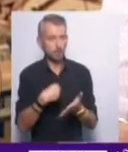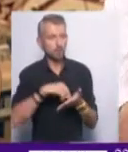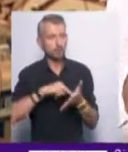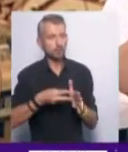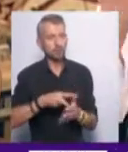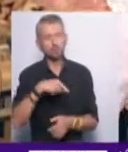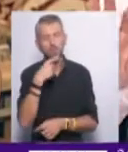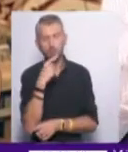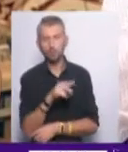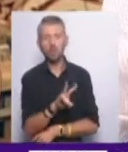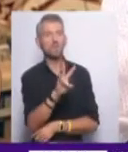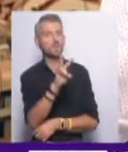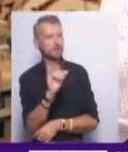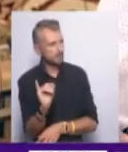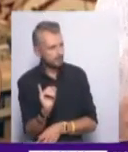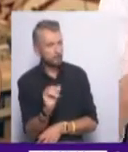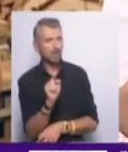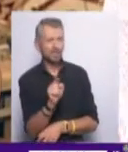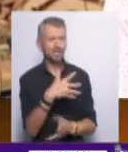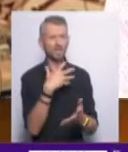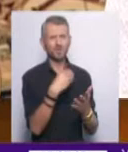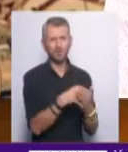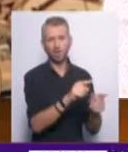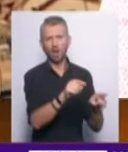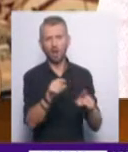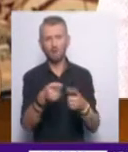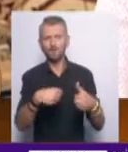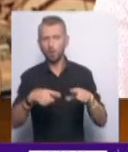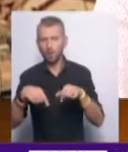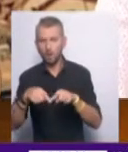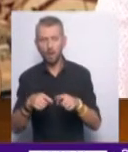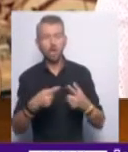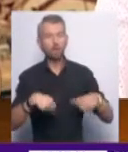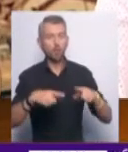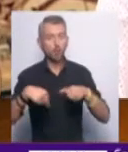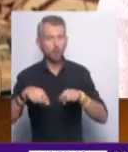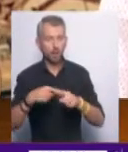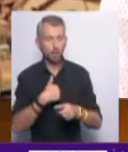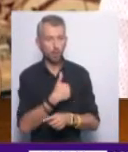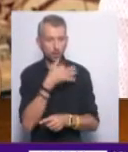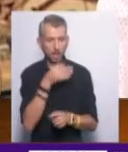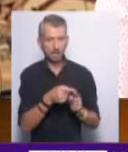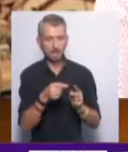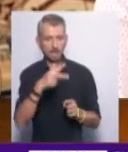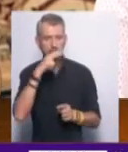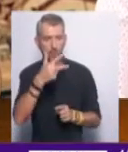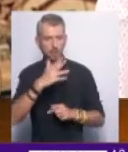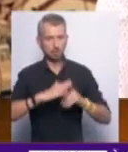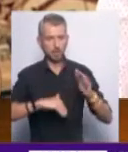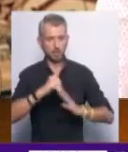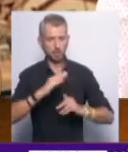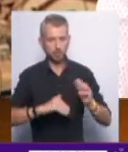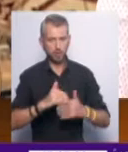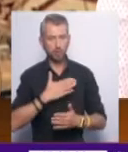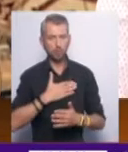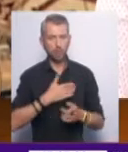ні, ви собі на свої там якісь об'єкти в округа. І в округа, я хочу сказати, за 3 роки практично ну, в